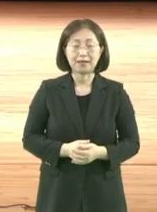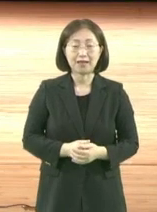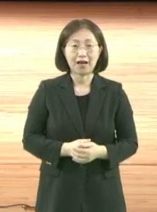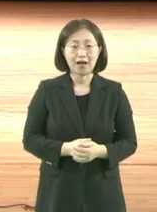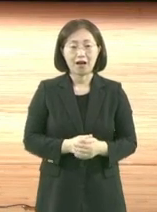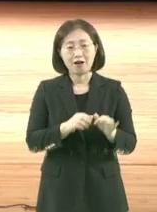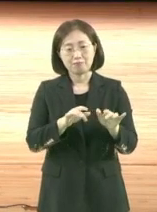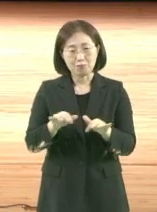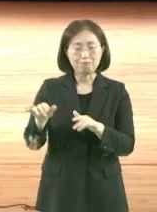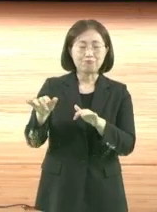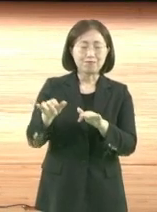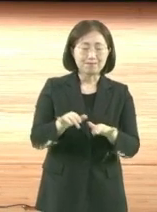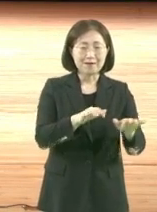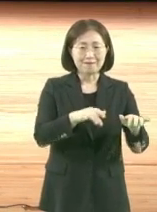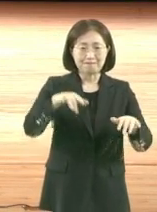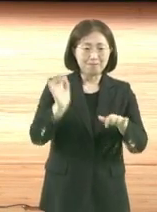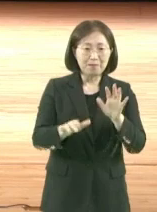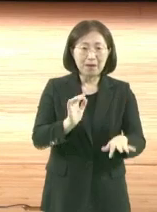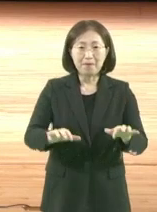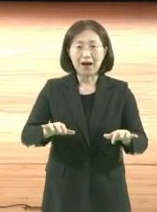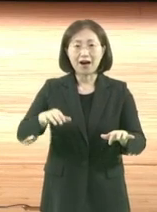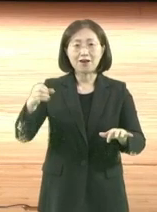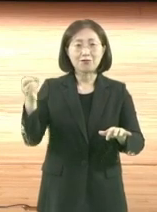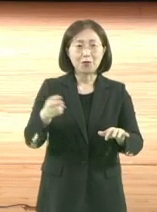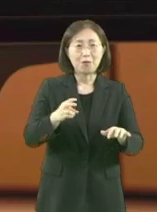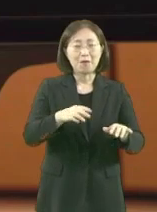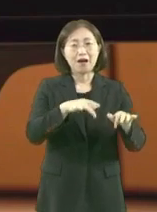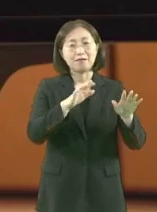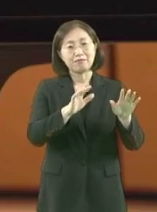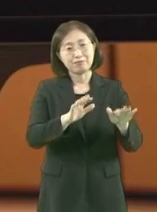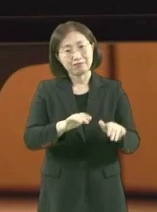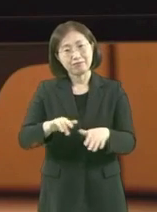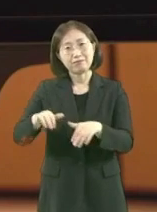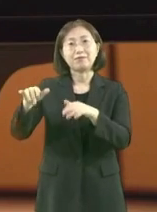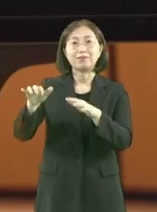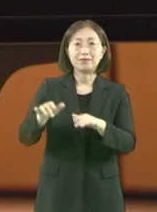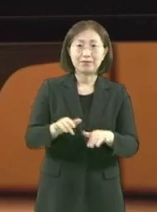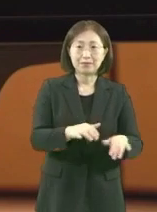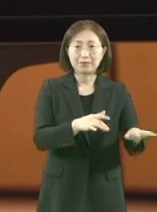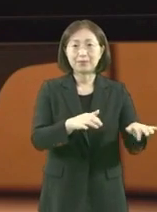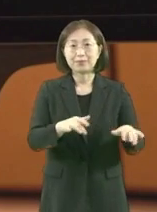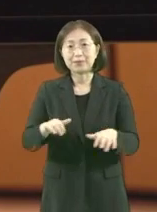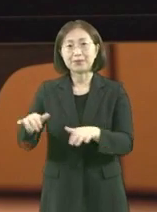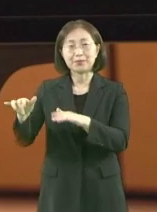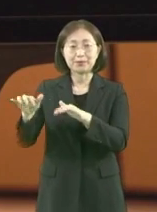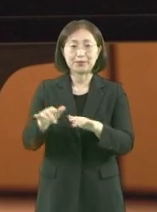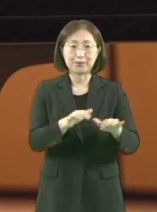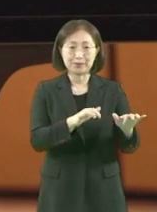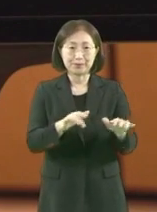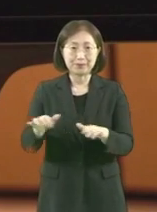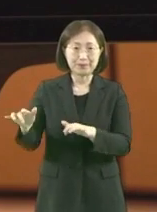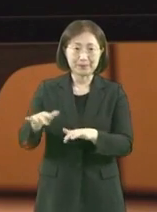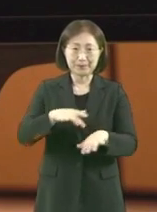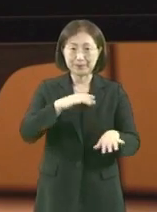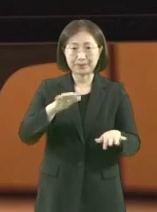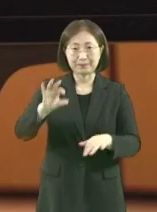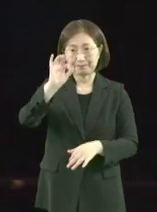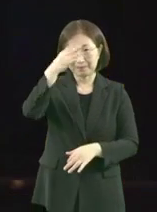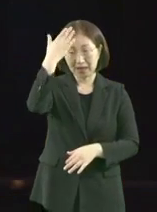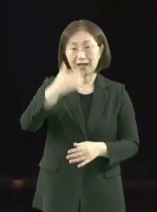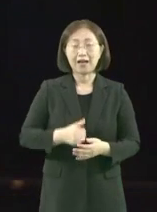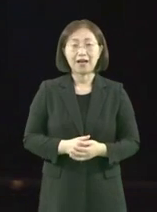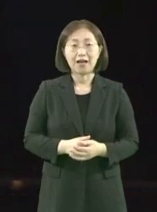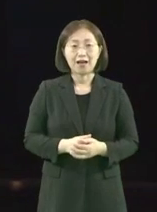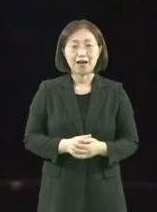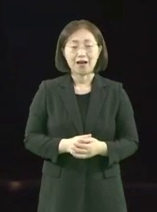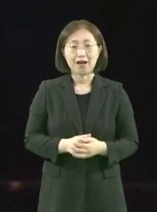격정적으로 건반을 때리는가 싶더니 이번엔 부드럽게 손가락이 내려앉아 섬세하게 움직입니다. 화려한